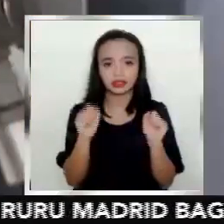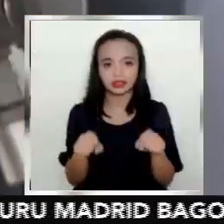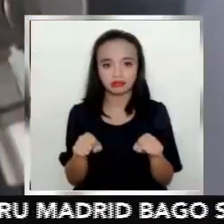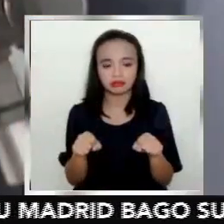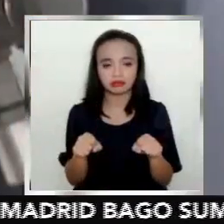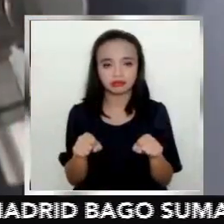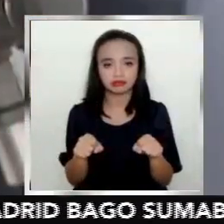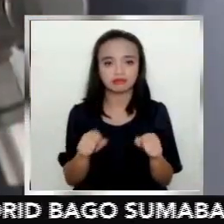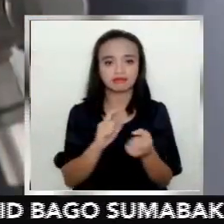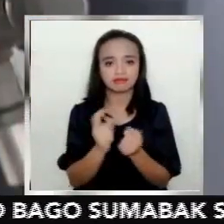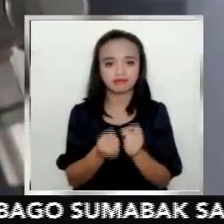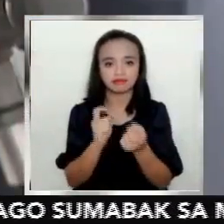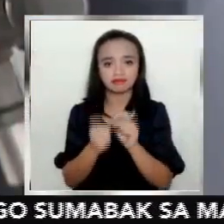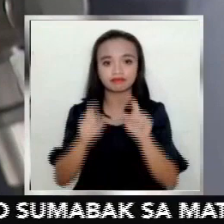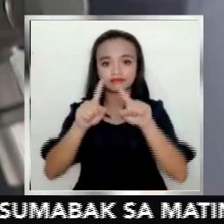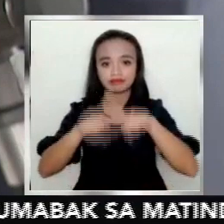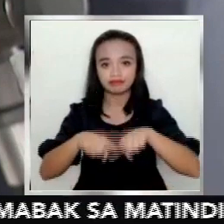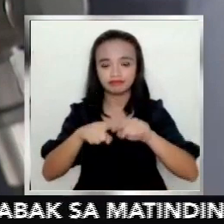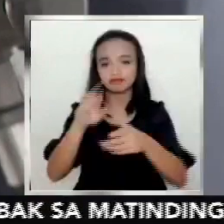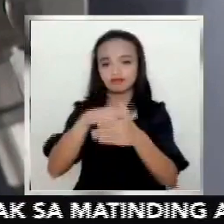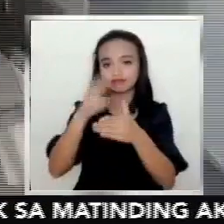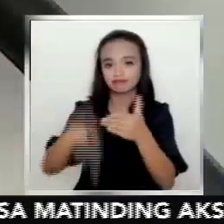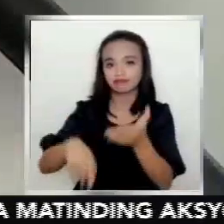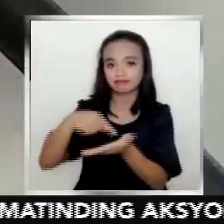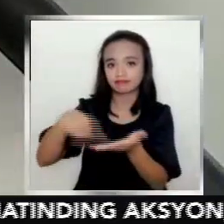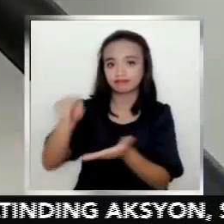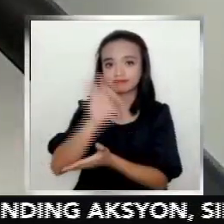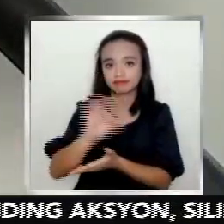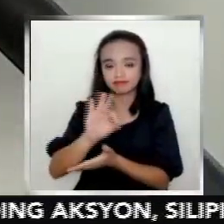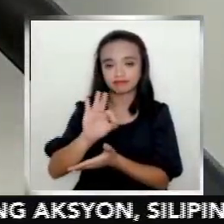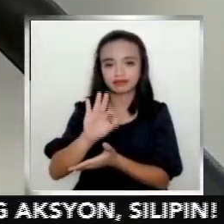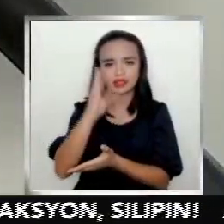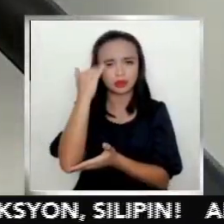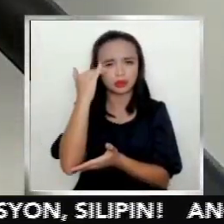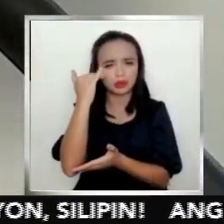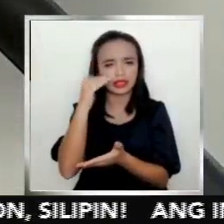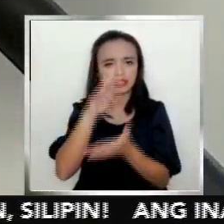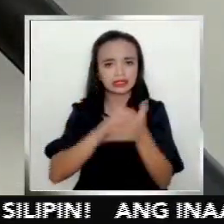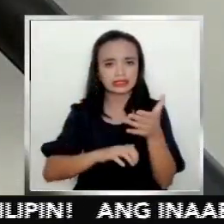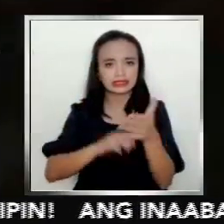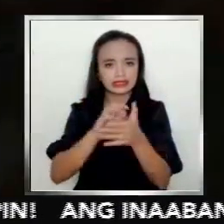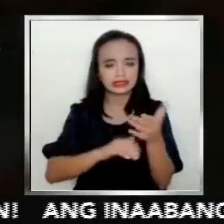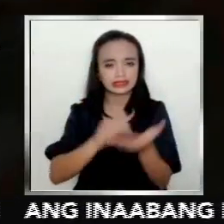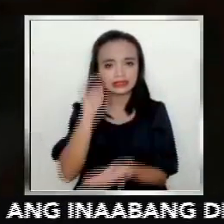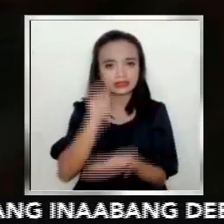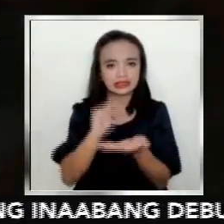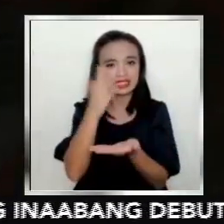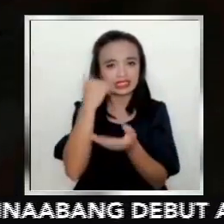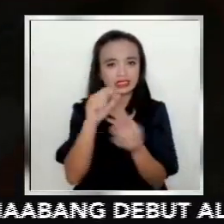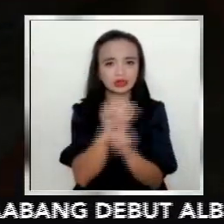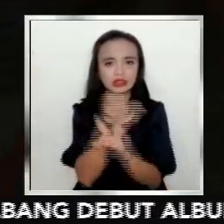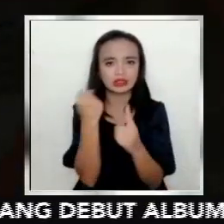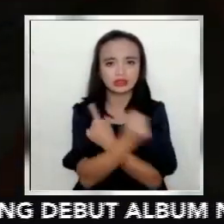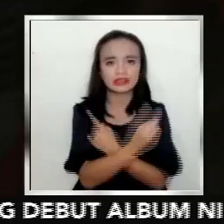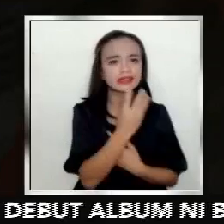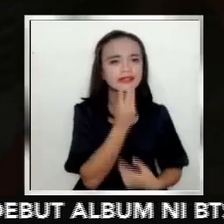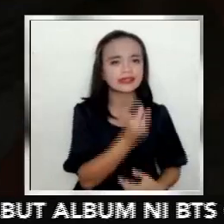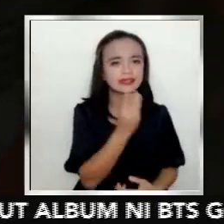depende sa resulta ngayong Biyernes. Ang rollback ay dahil na rin umano sa kontroladong sitwasyon sa gera ng Israel at